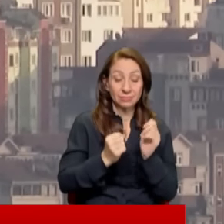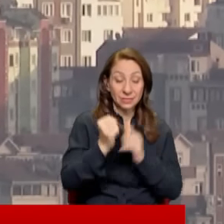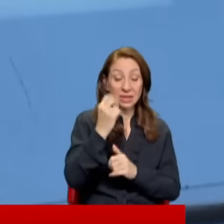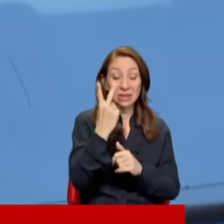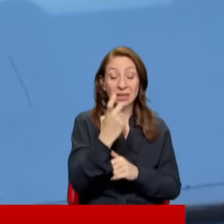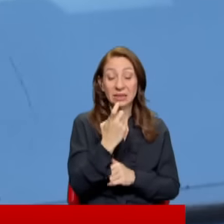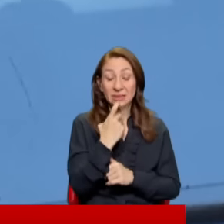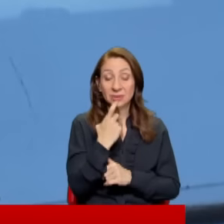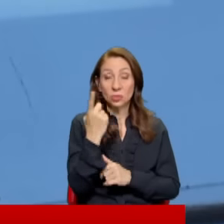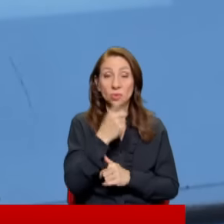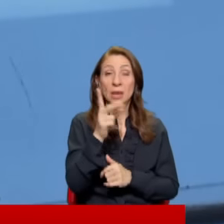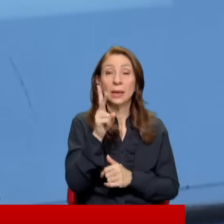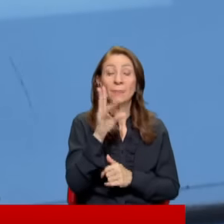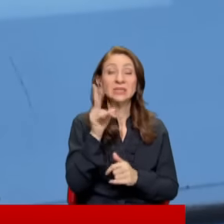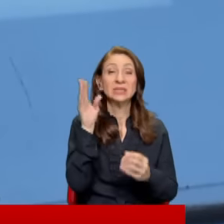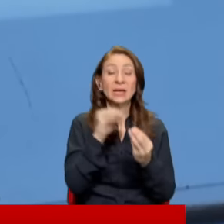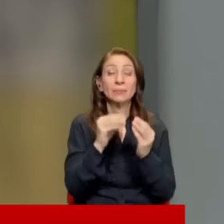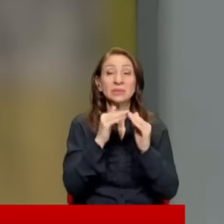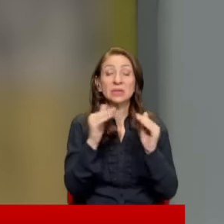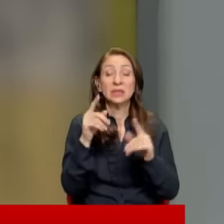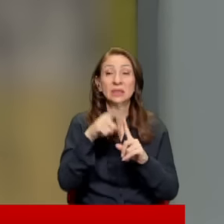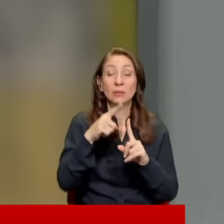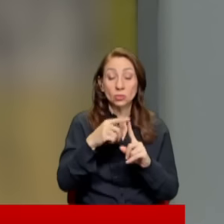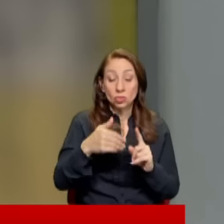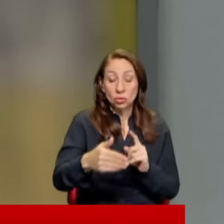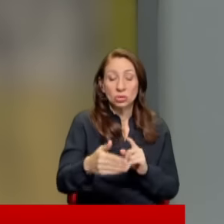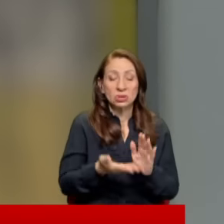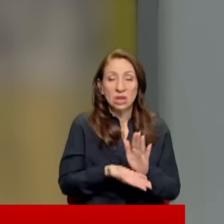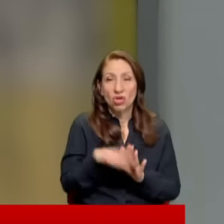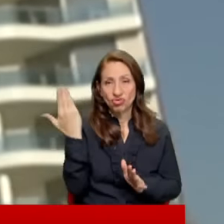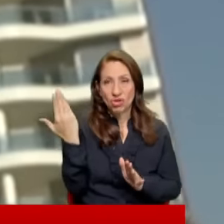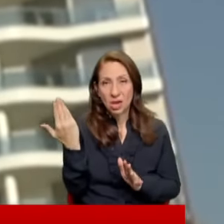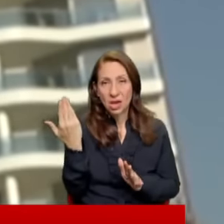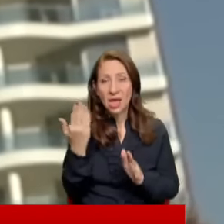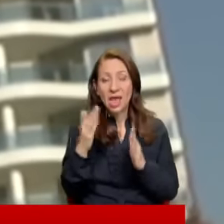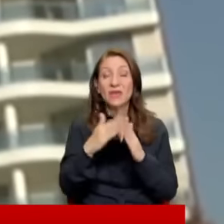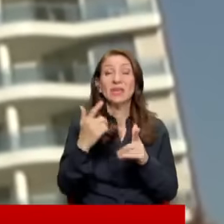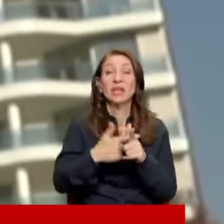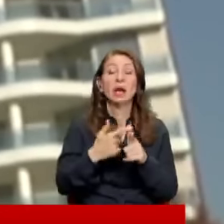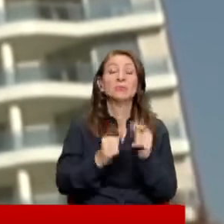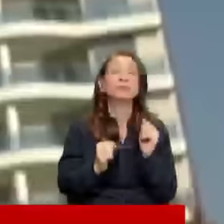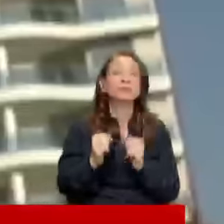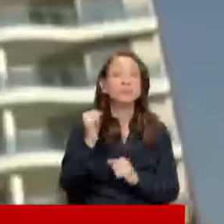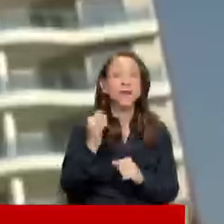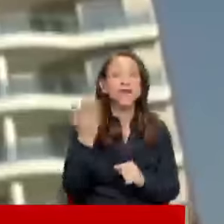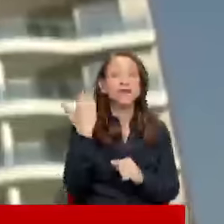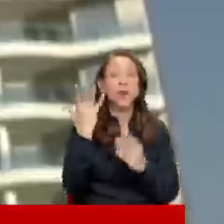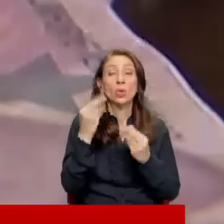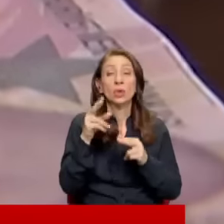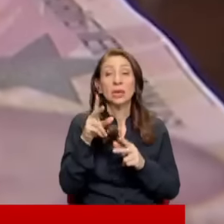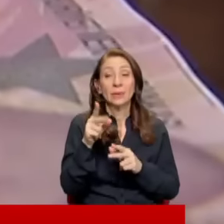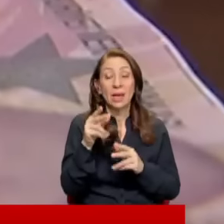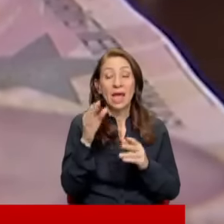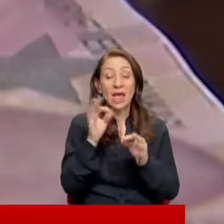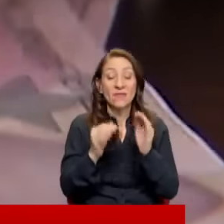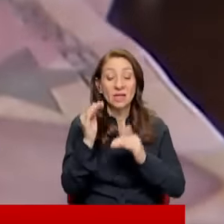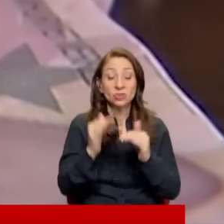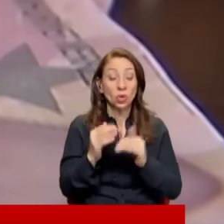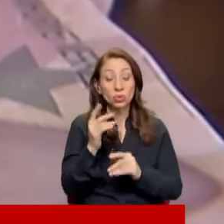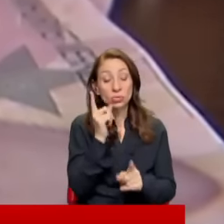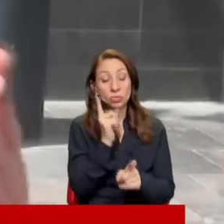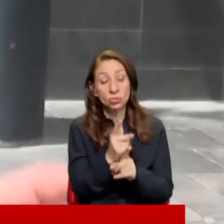yıldır uygulanan % 25 zam sınırı Temmuz ayı itibariyle kalkacak ev kira artışında eskiden olduğu gibi enflasyon